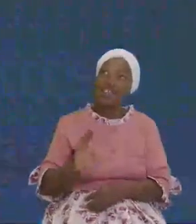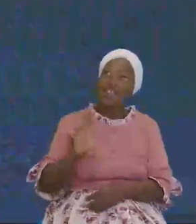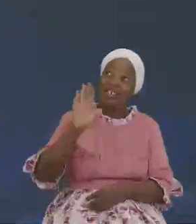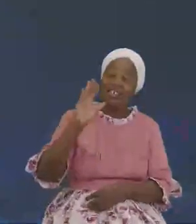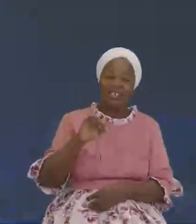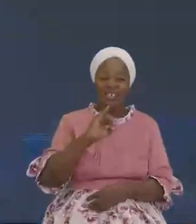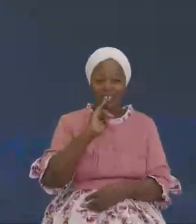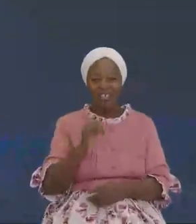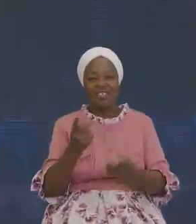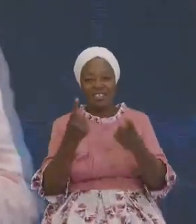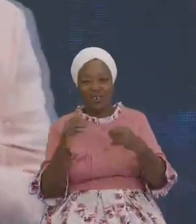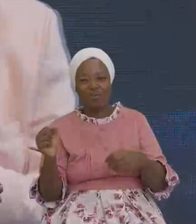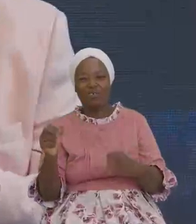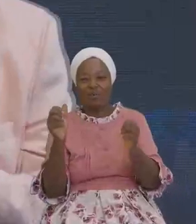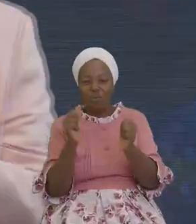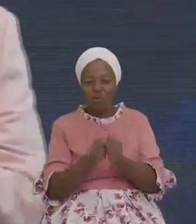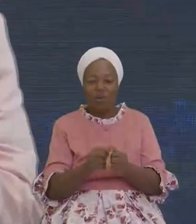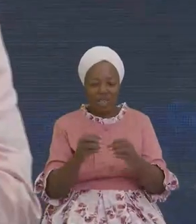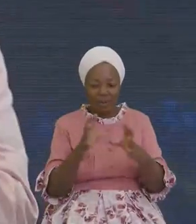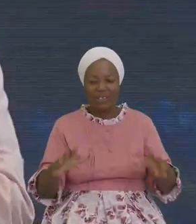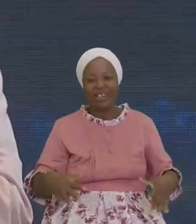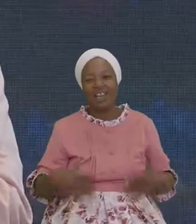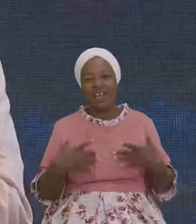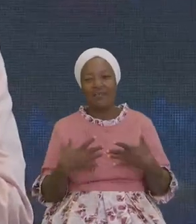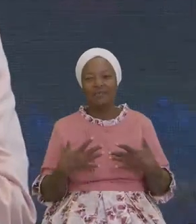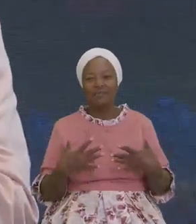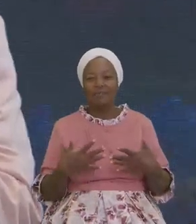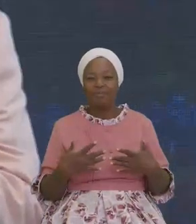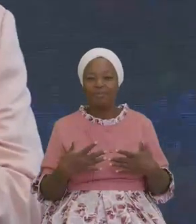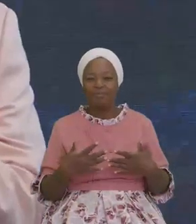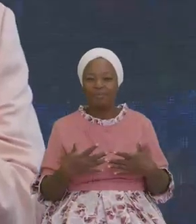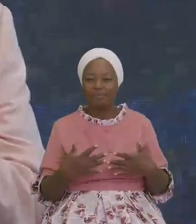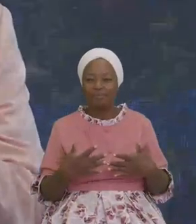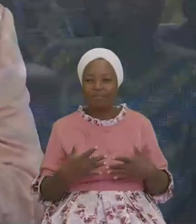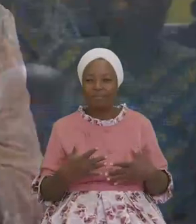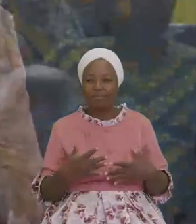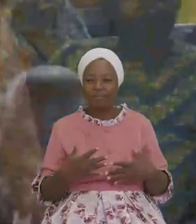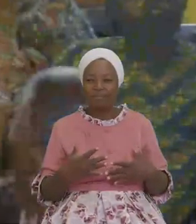Il s'est venu avec la vie abondante.